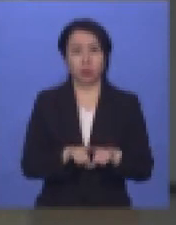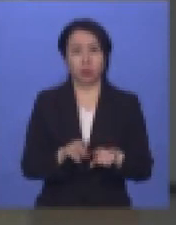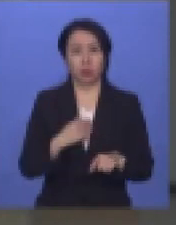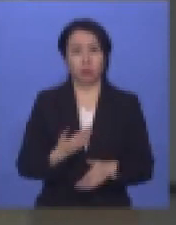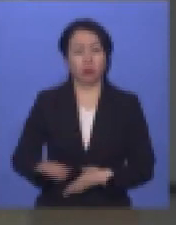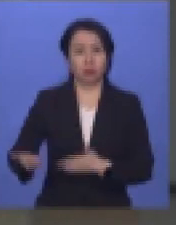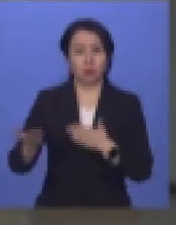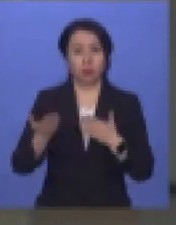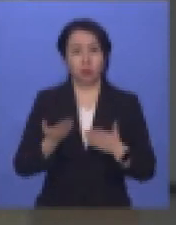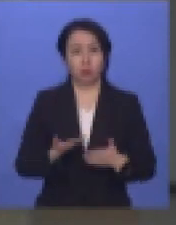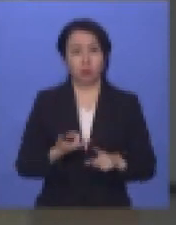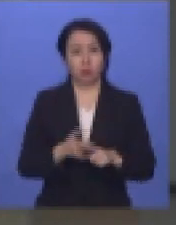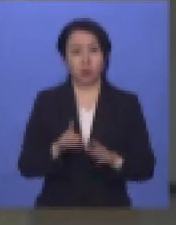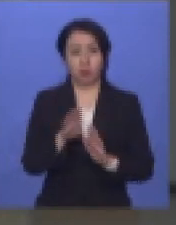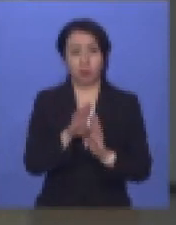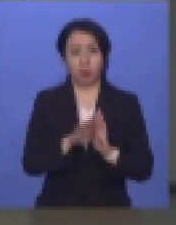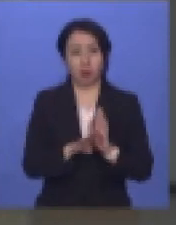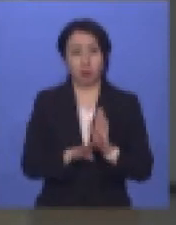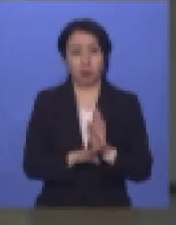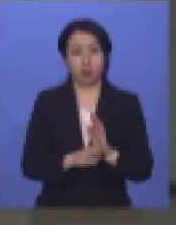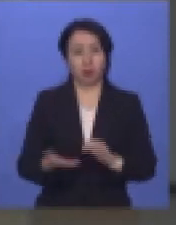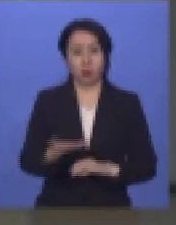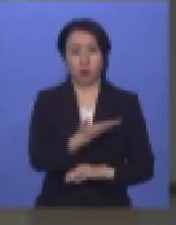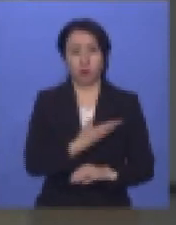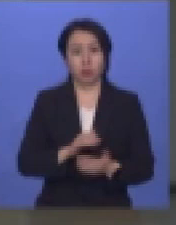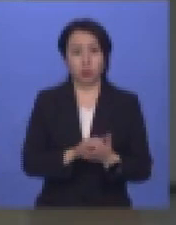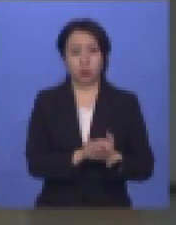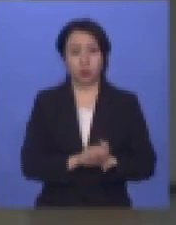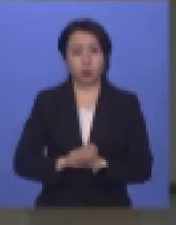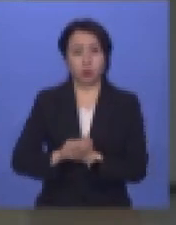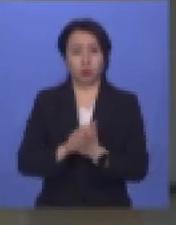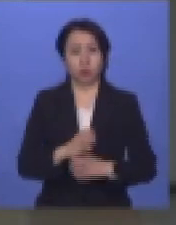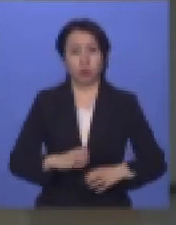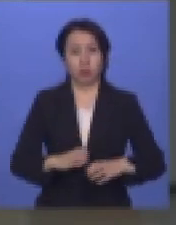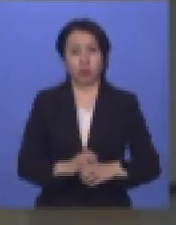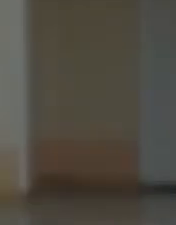приехали по данной программе, и у нас как бы дружный коллектив сформировался.